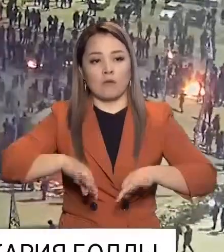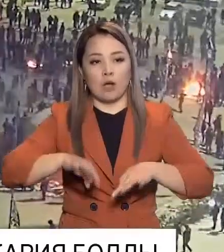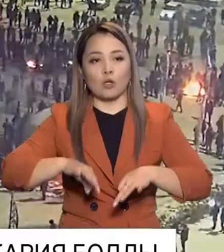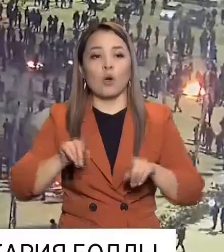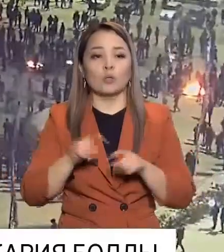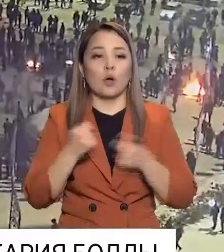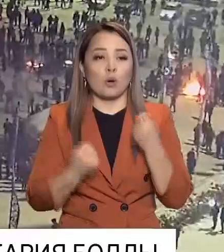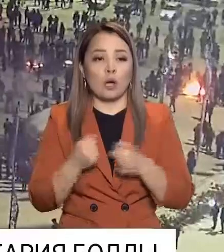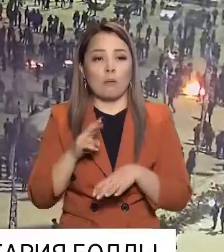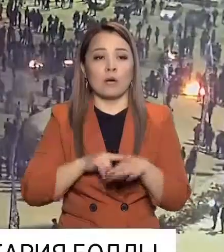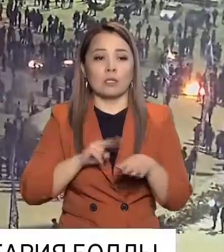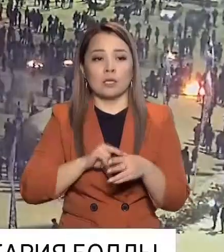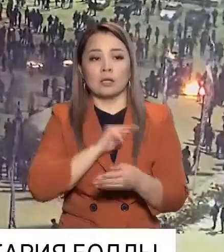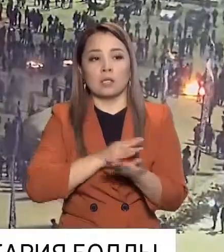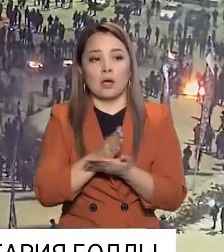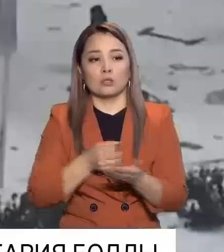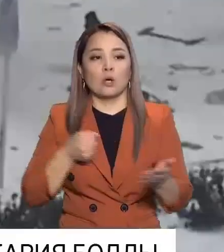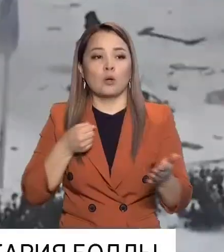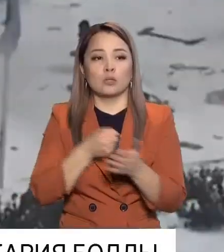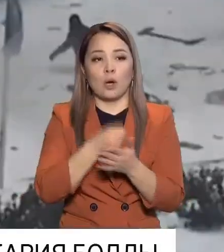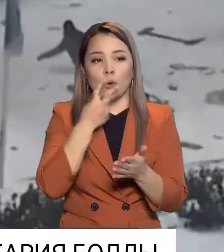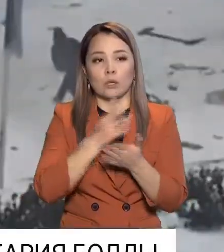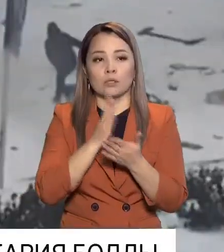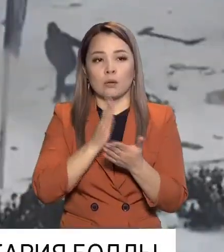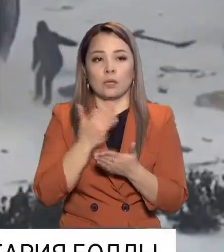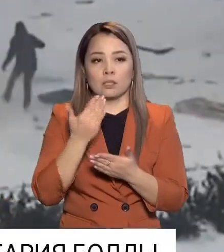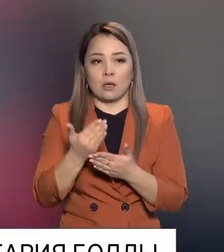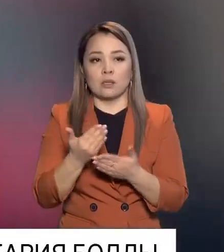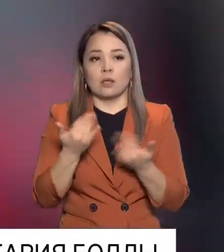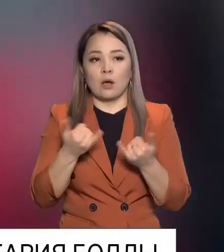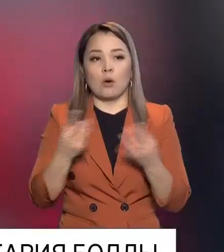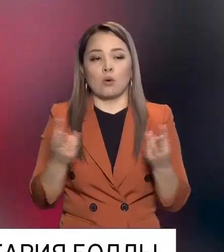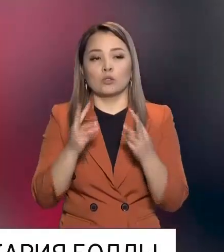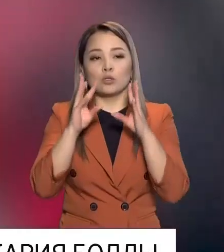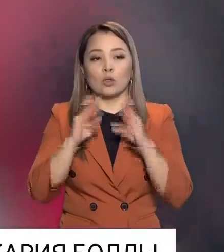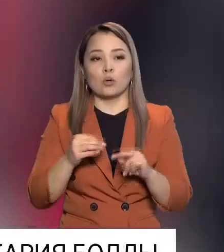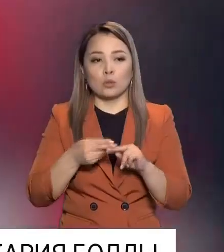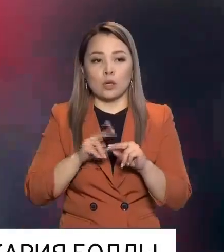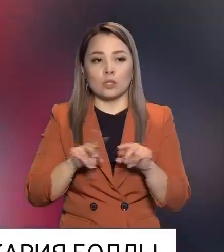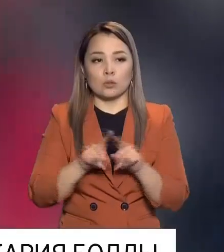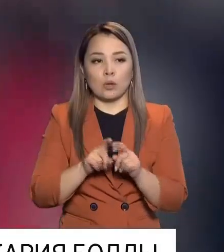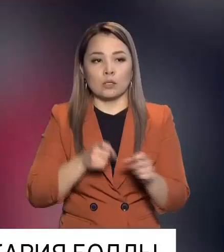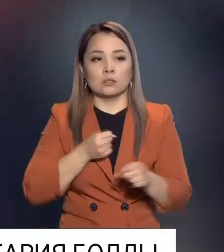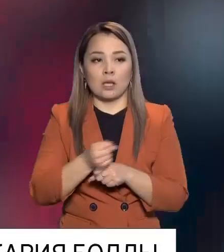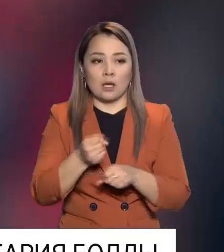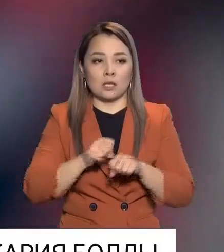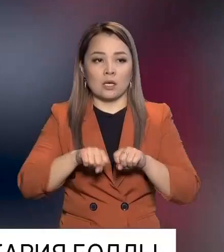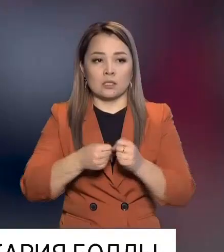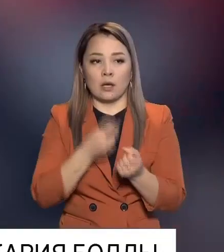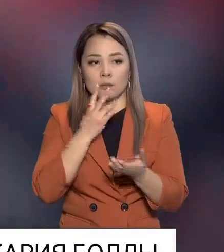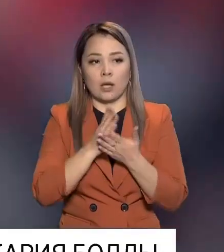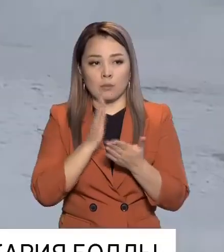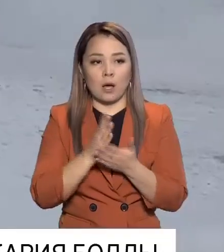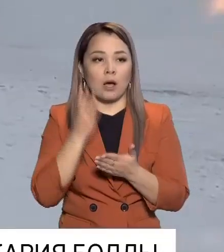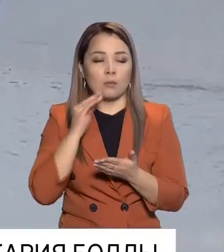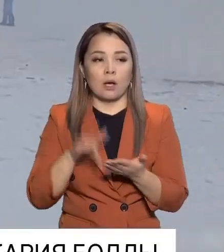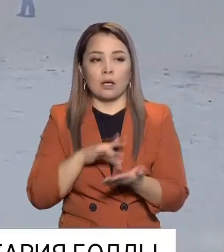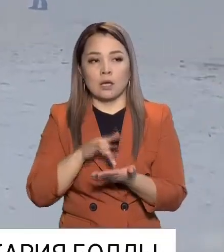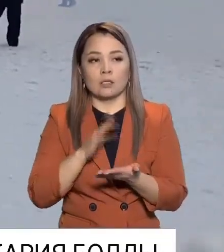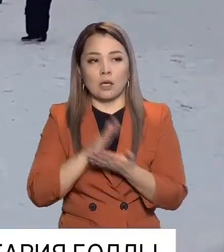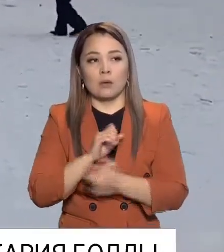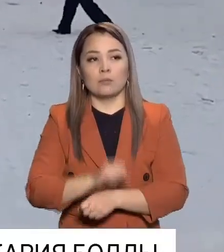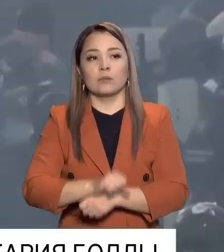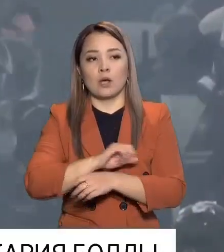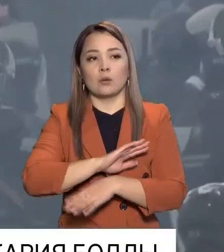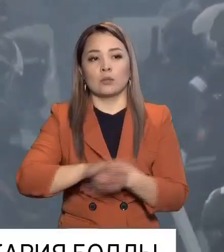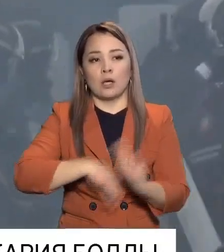автокөлікпен полиция қызметкерлерін соғып өткені көрінеді. Өрт сөндіру қызметкерлерін соққыға жаққан. Сондай-ақ Алматыда қаңтардағы оқиғалар